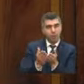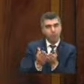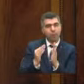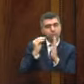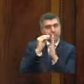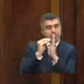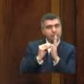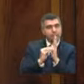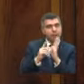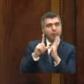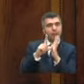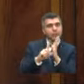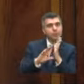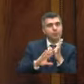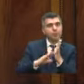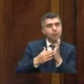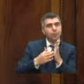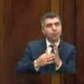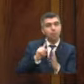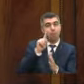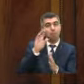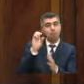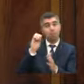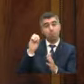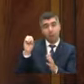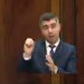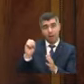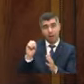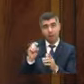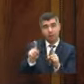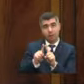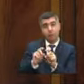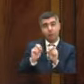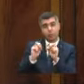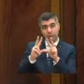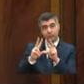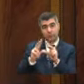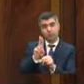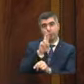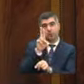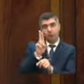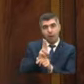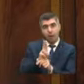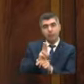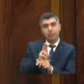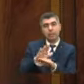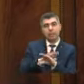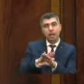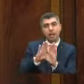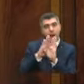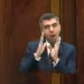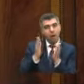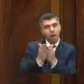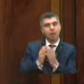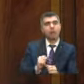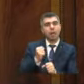الدستور في مقتضياته، خاصة الفصل 100 من أنها يعني تعنى أو هذا السؤال يعنى بالسياسة العامة، ولكن